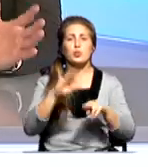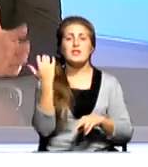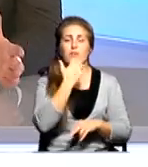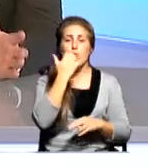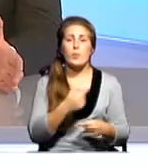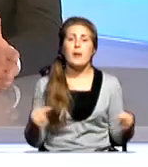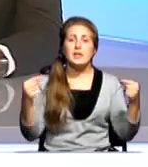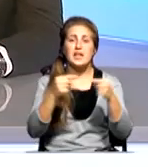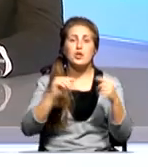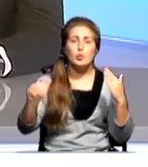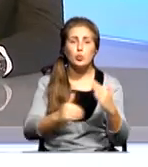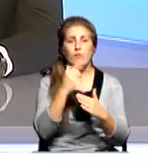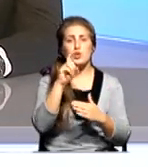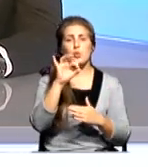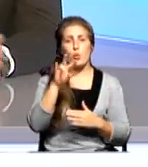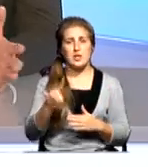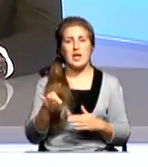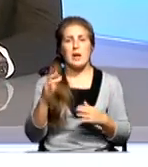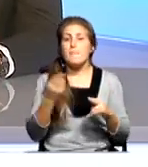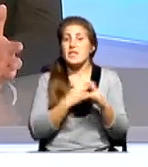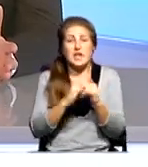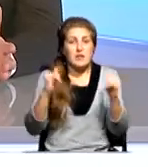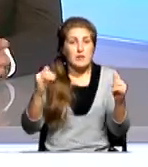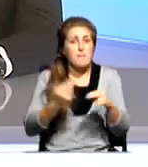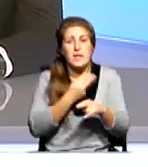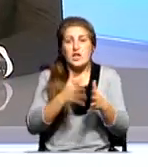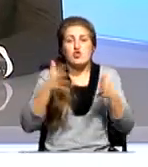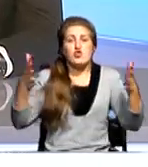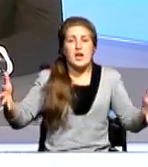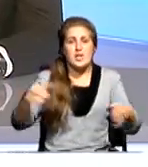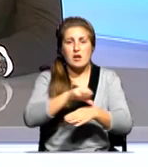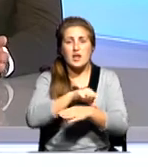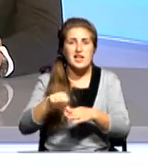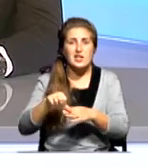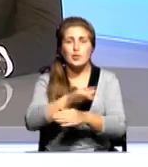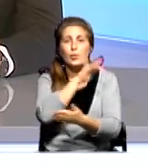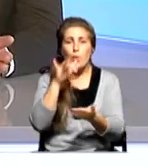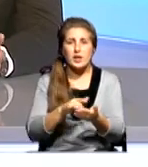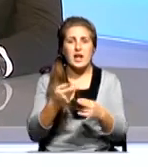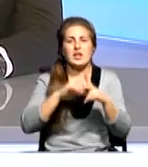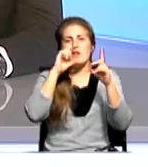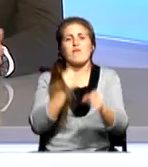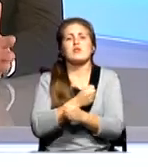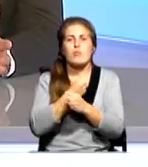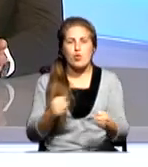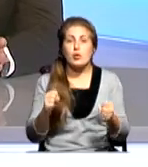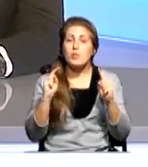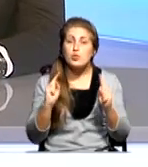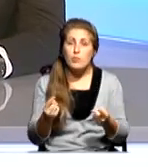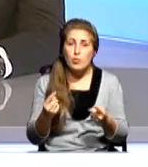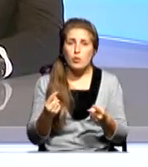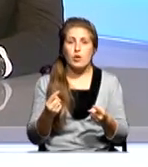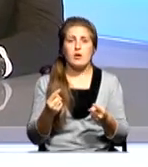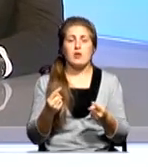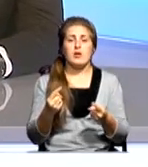определить новые зоны конечно без развития без расширения границ города это невозможно почему и